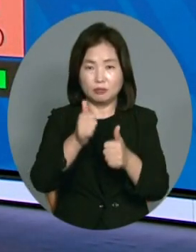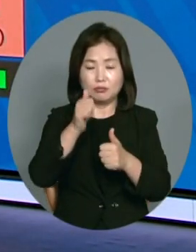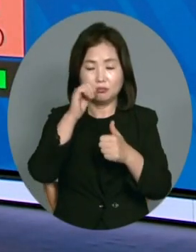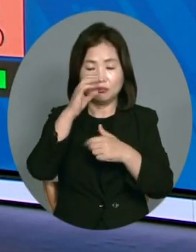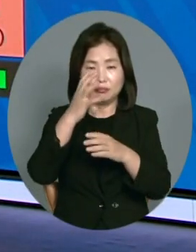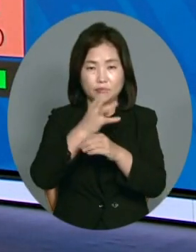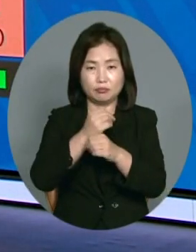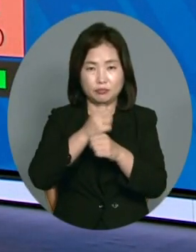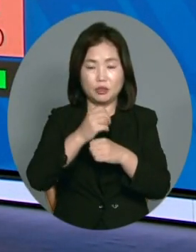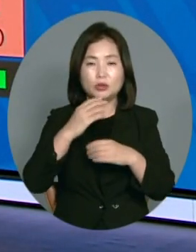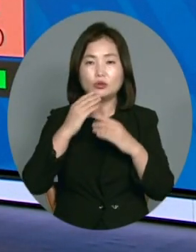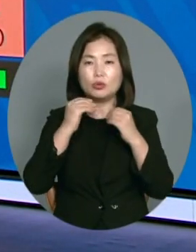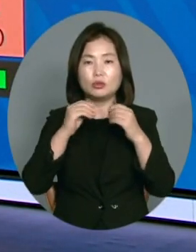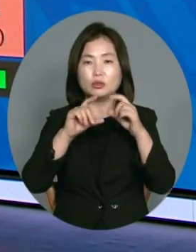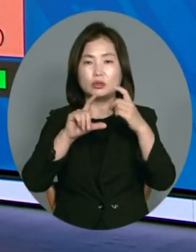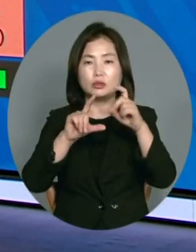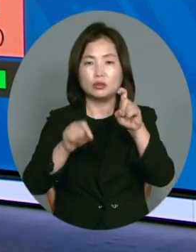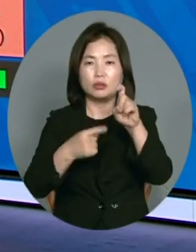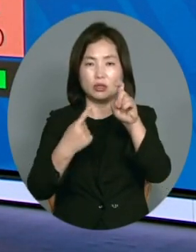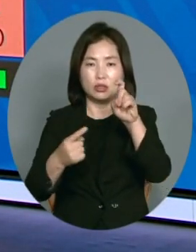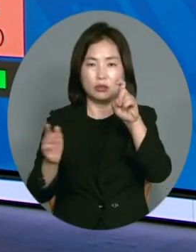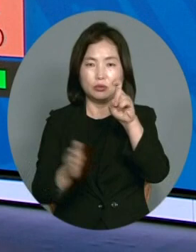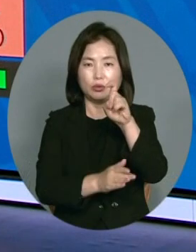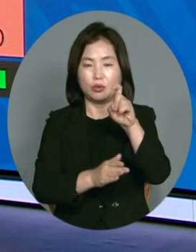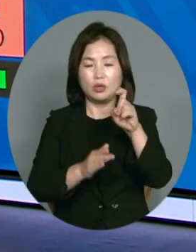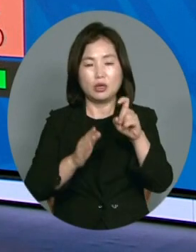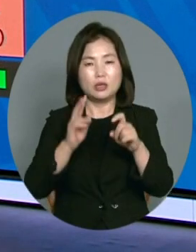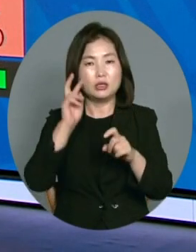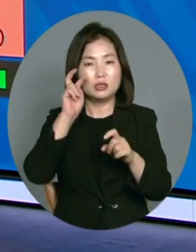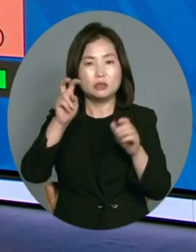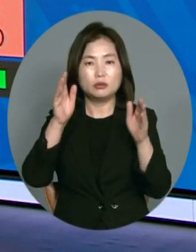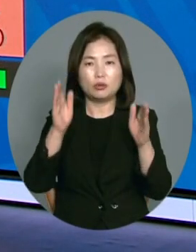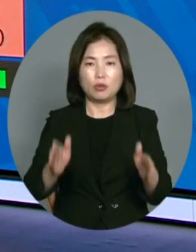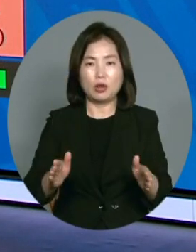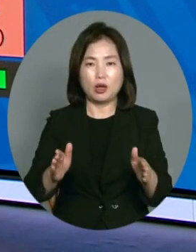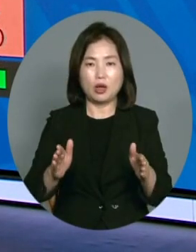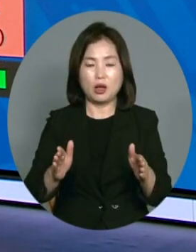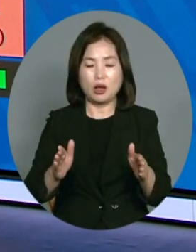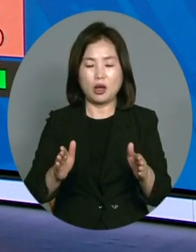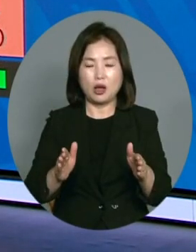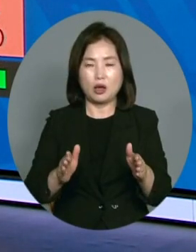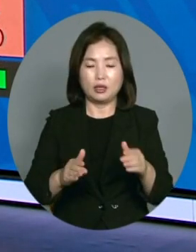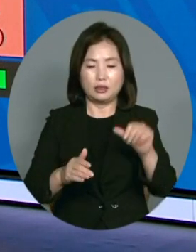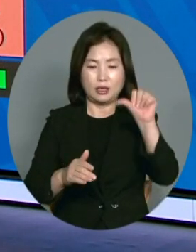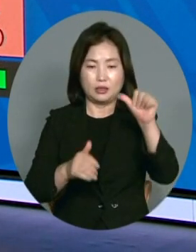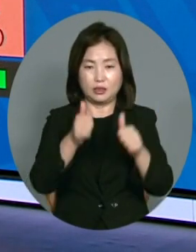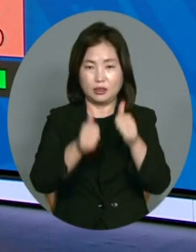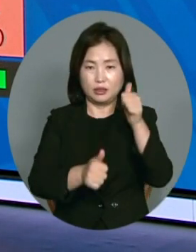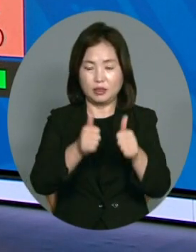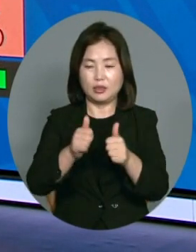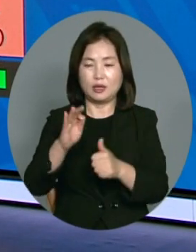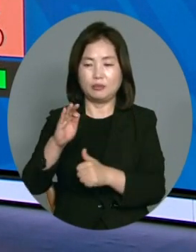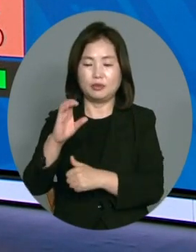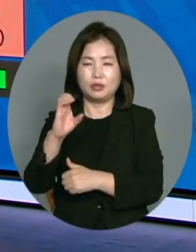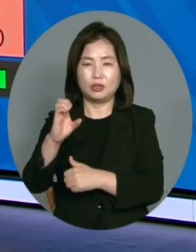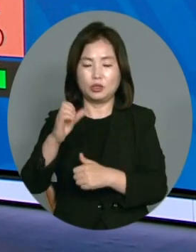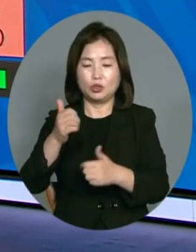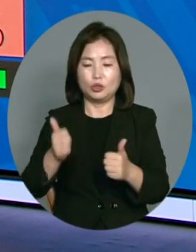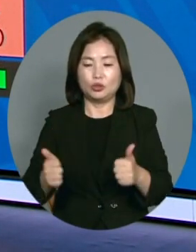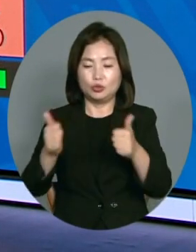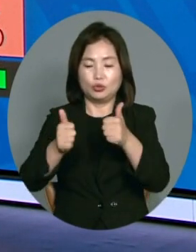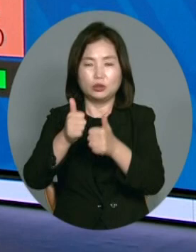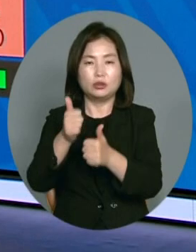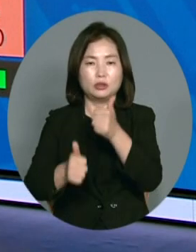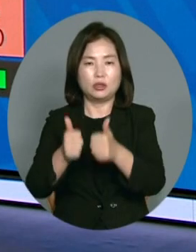살펴보면요. 오는 토요일인 10월 1일부터 약 20여일간 팀의 운명을 건 K리그 5경기, 그리고 FA컵 준결승을